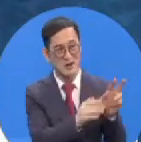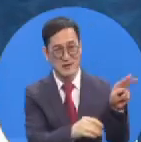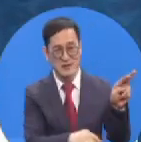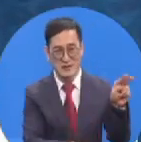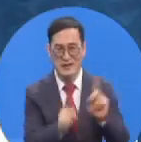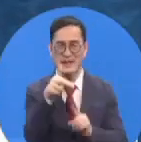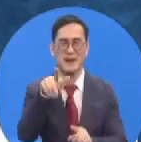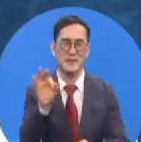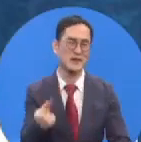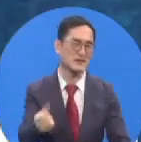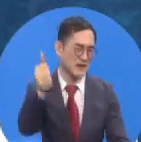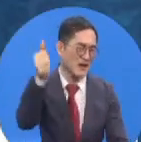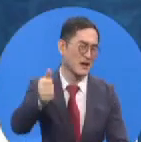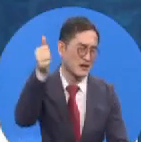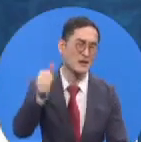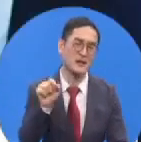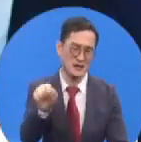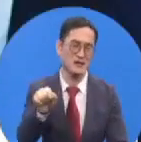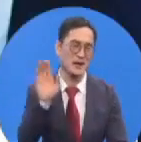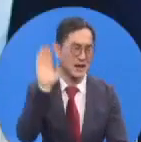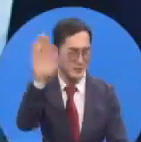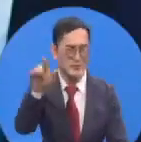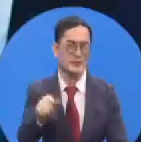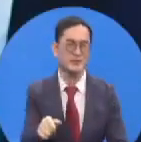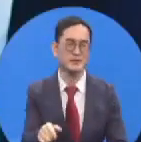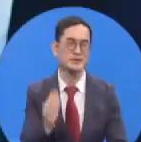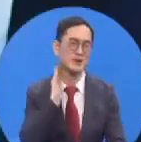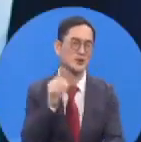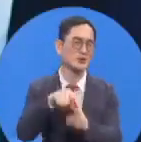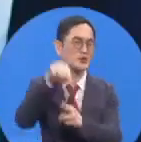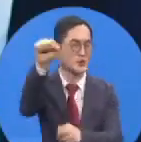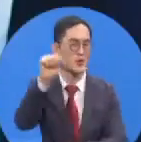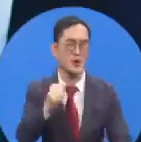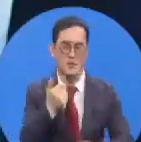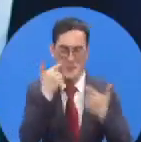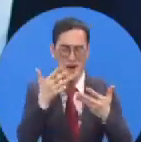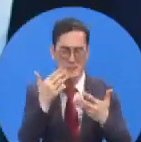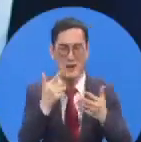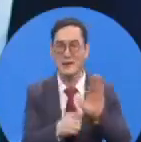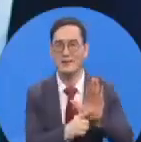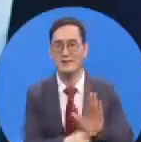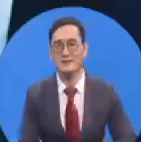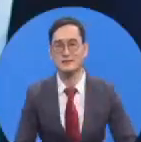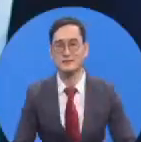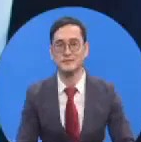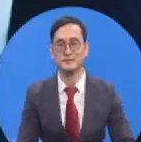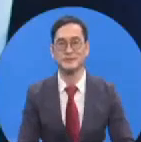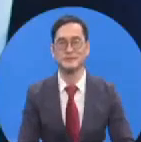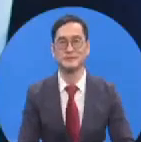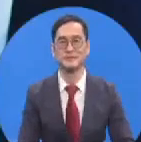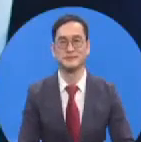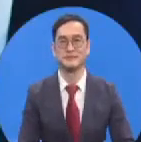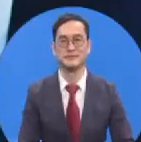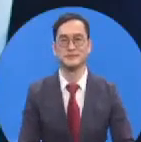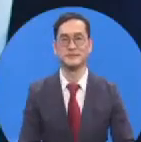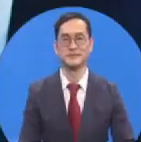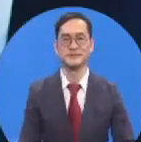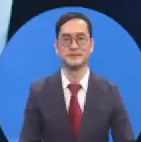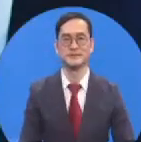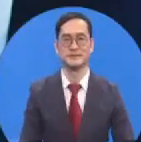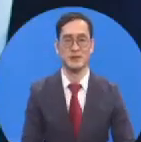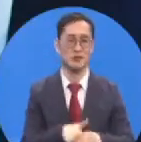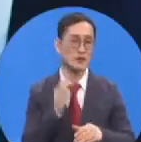가는 거 아니겠어요? 네. 친문 강성 지지층 이야기가 나왔으니까 이거 이 얘기도 좀 짚어보겠습니다. 민주당 친문